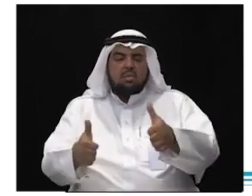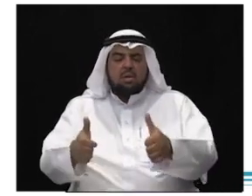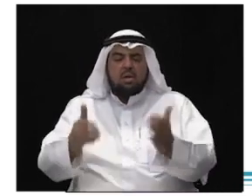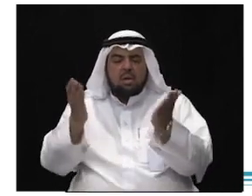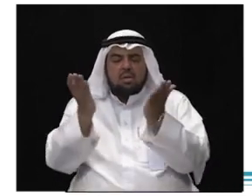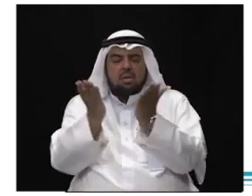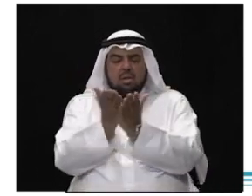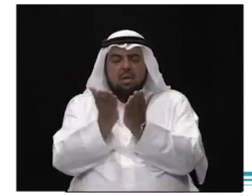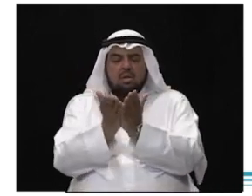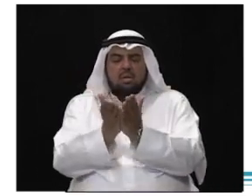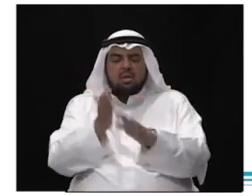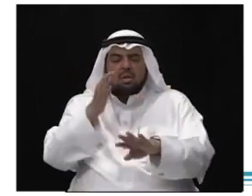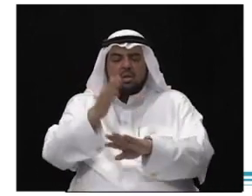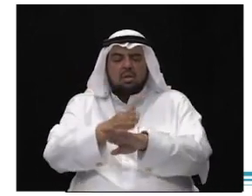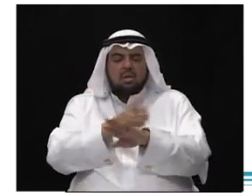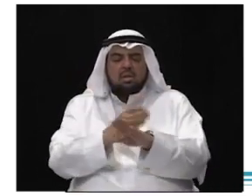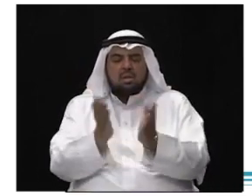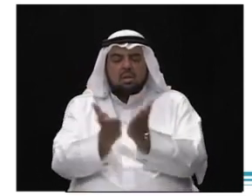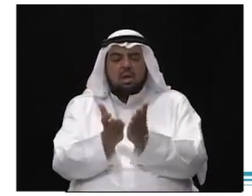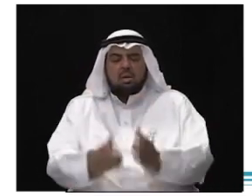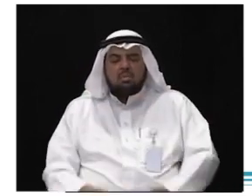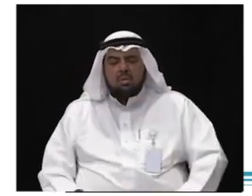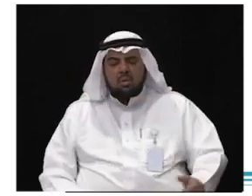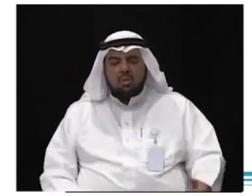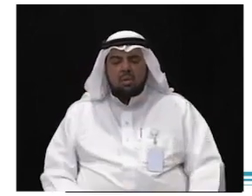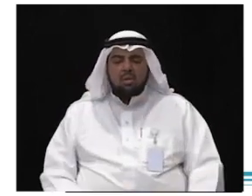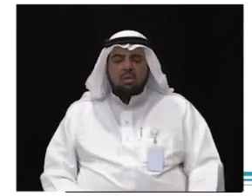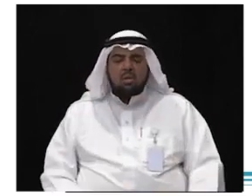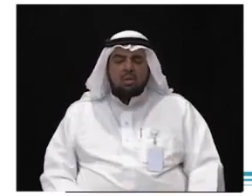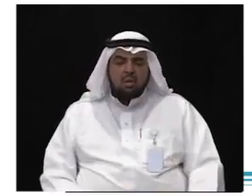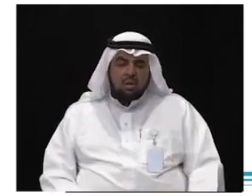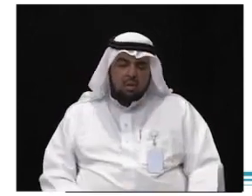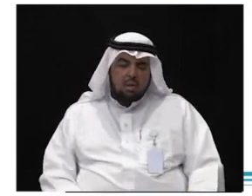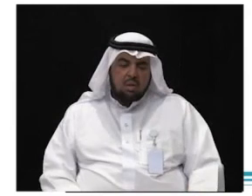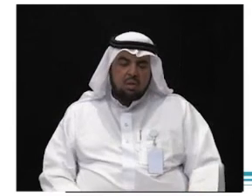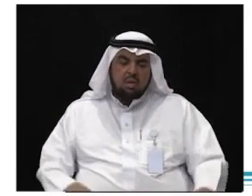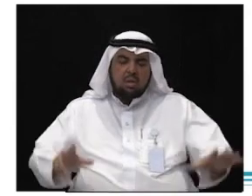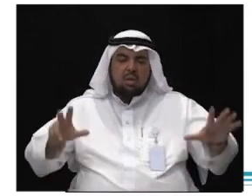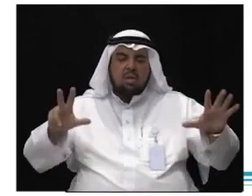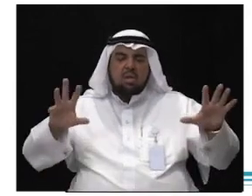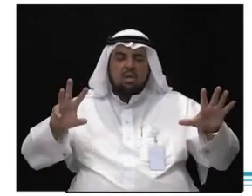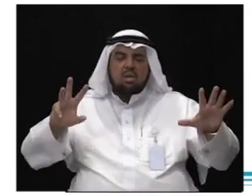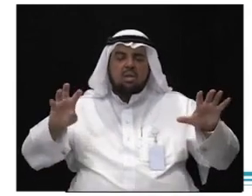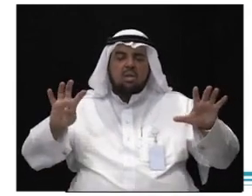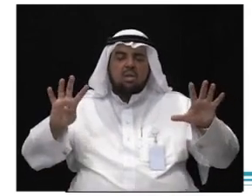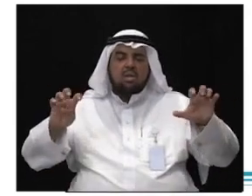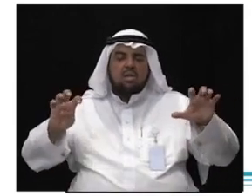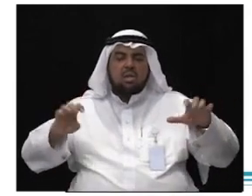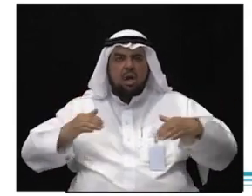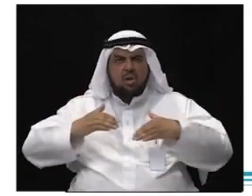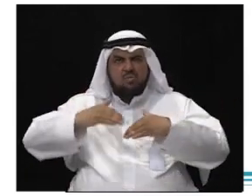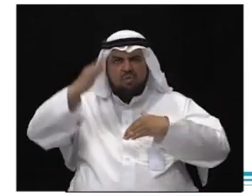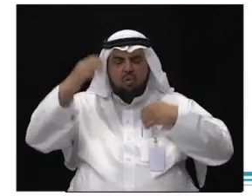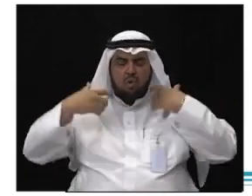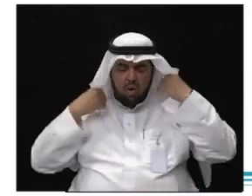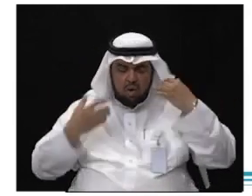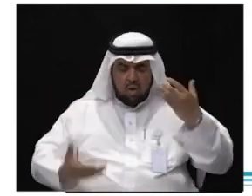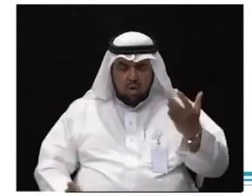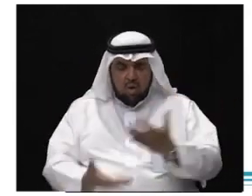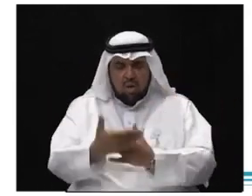العبارة الثالثة اختبار درجة الطالب، إذا حصل على 90 فما فوق اطبع